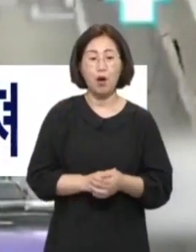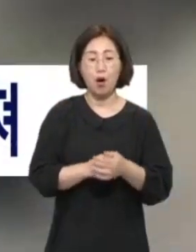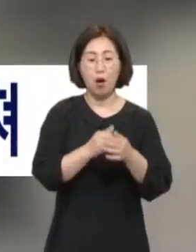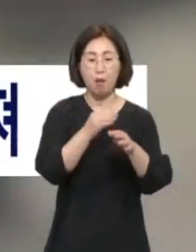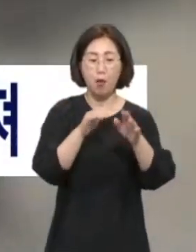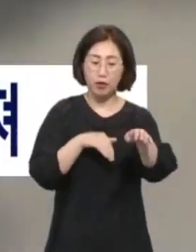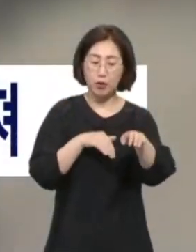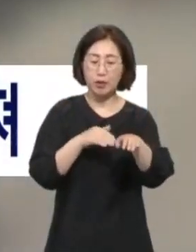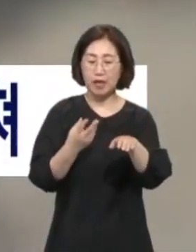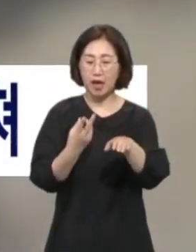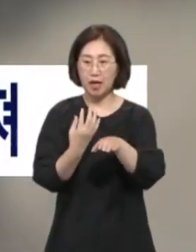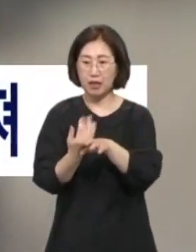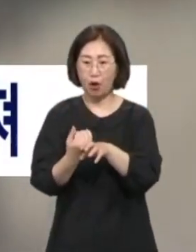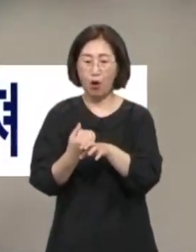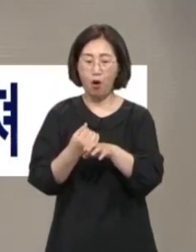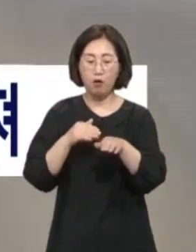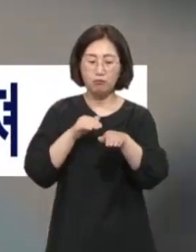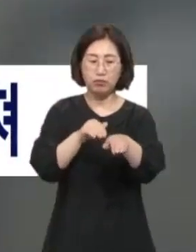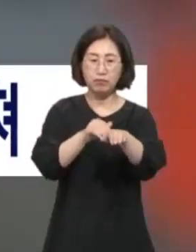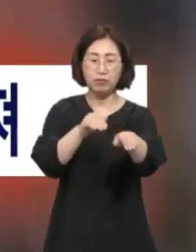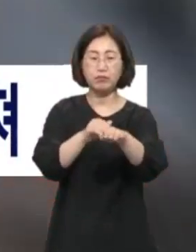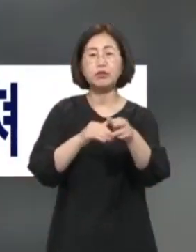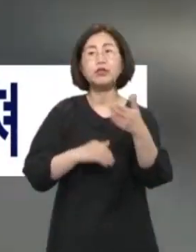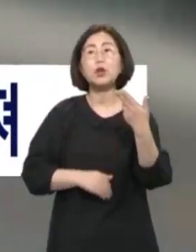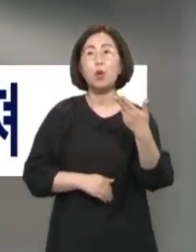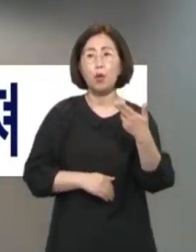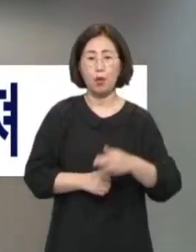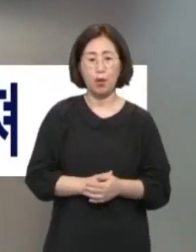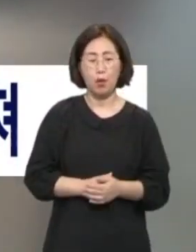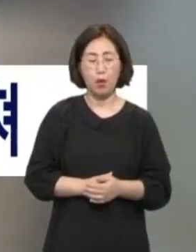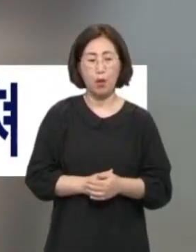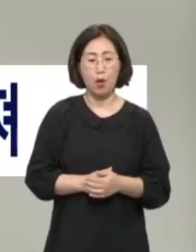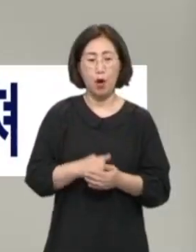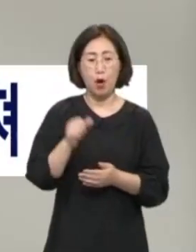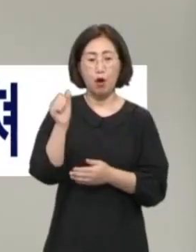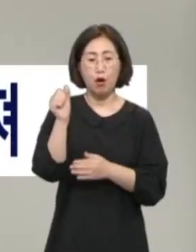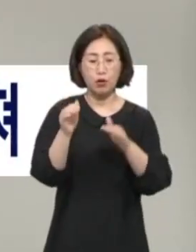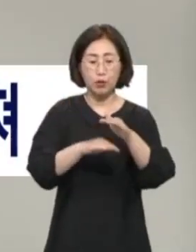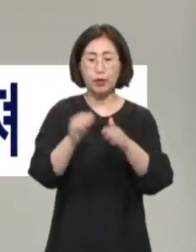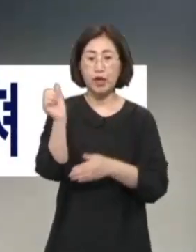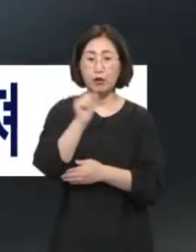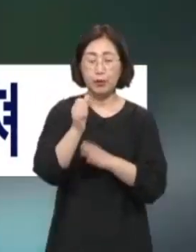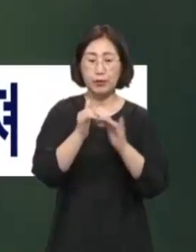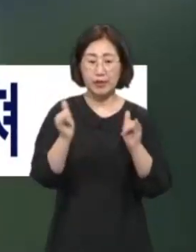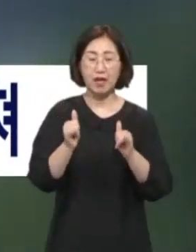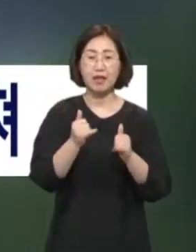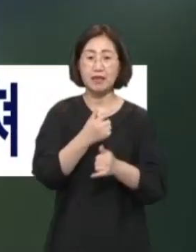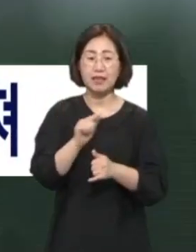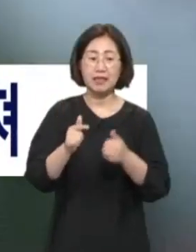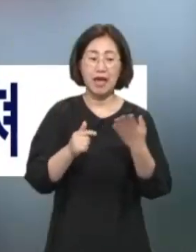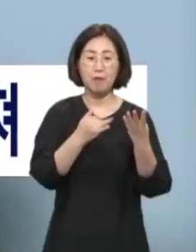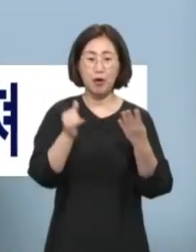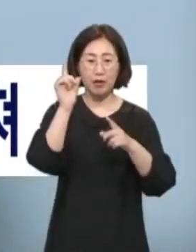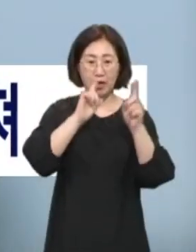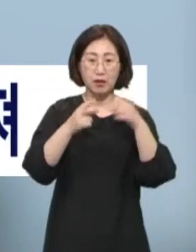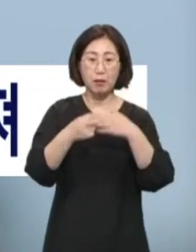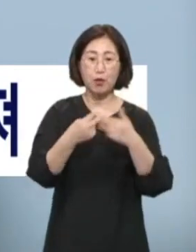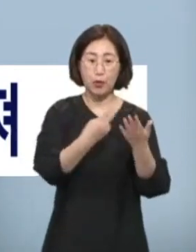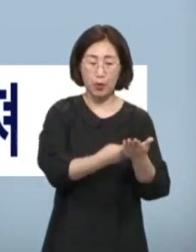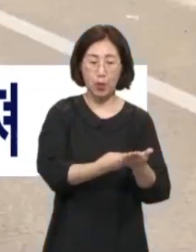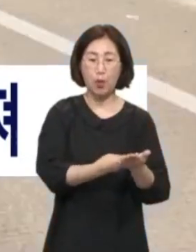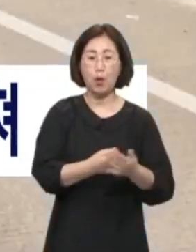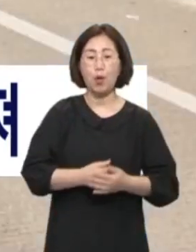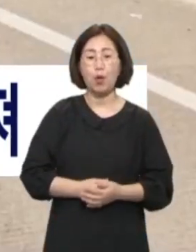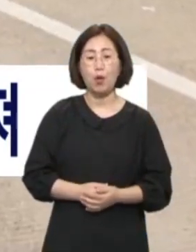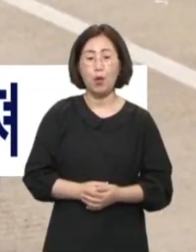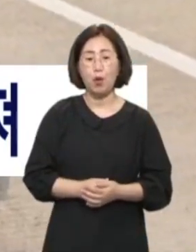승용차와 트럭 등 7대가 이따라 추돌했습니다 사고로 승용차 운전자 등 4명이 다쳐 병원으로 이송됐으며 고속도로